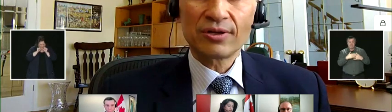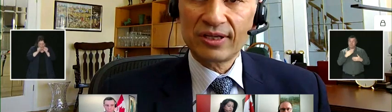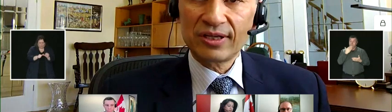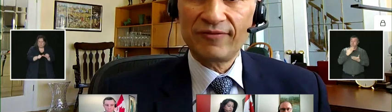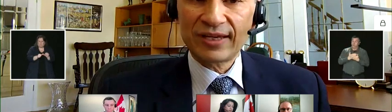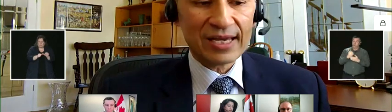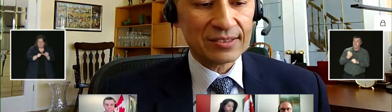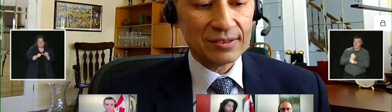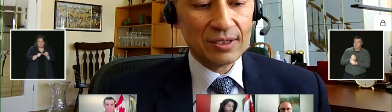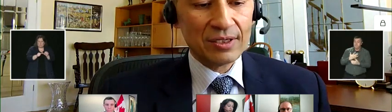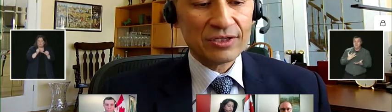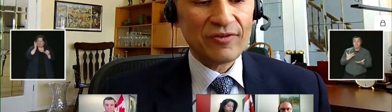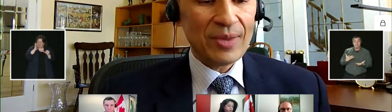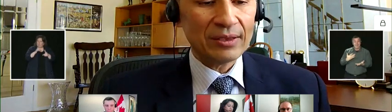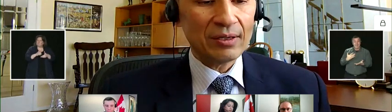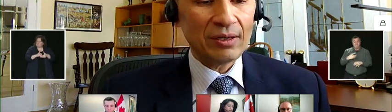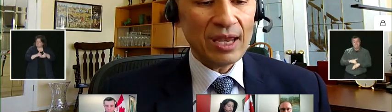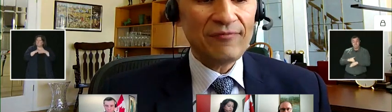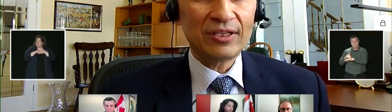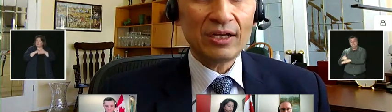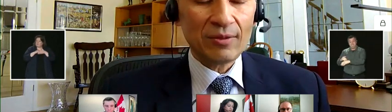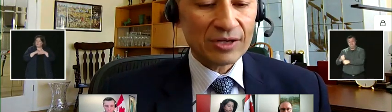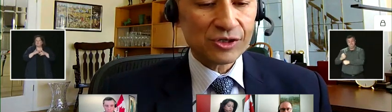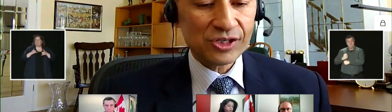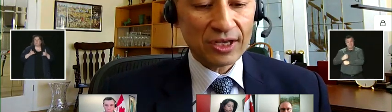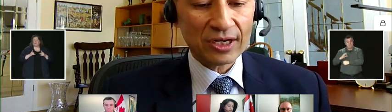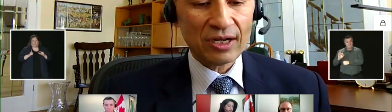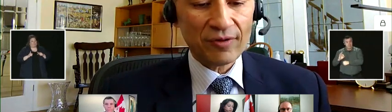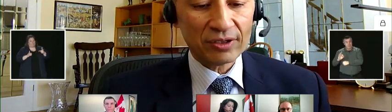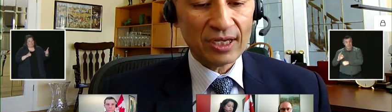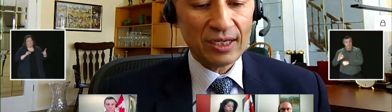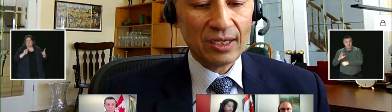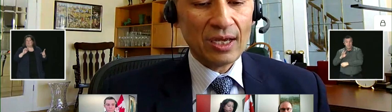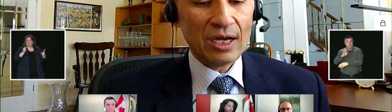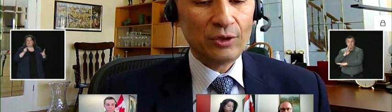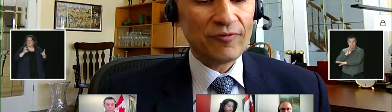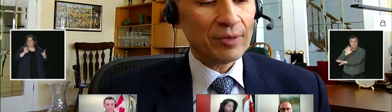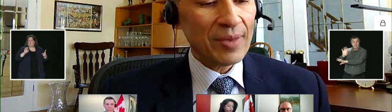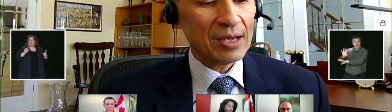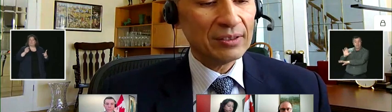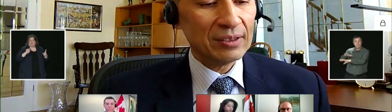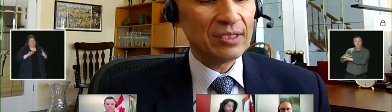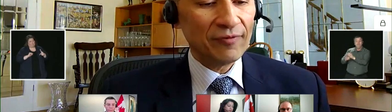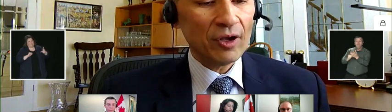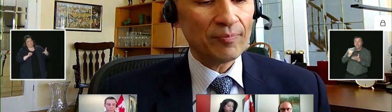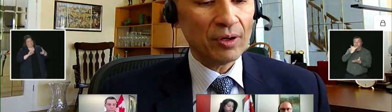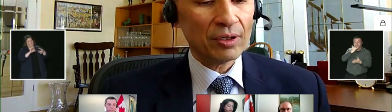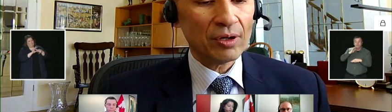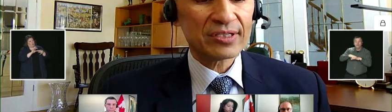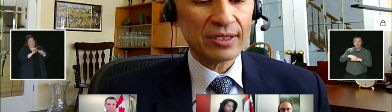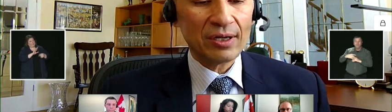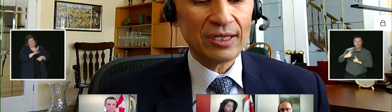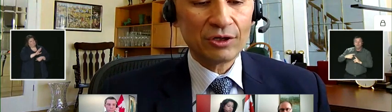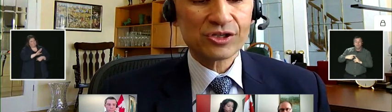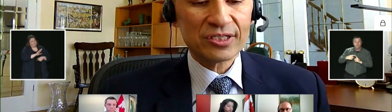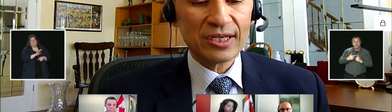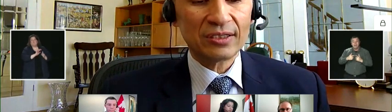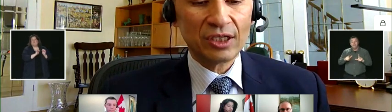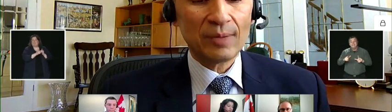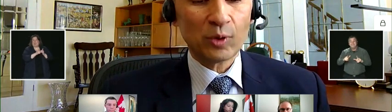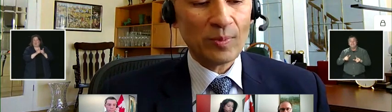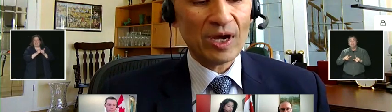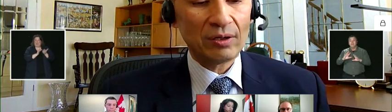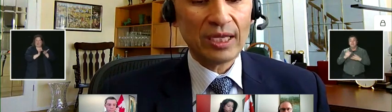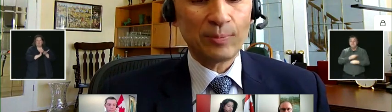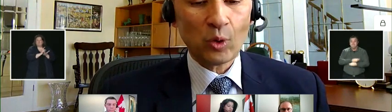mesures sont efficaces. Je vais maintenant inviter le Major-Général Fortin à nous faire part des développements concernant la logistique